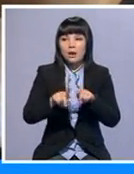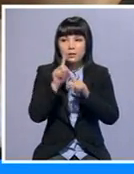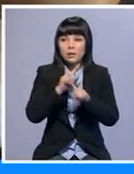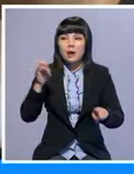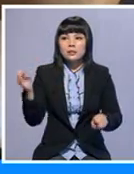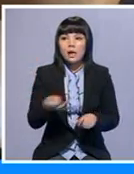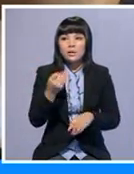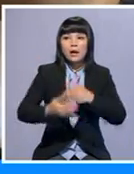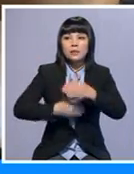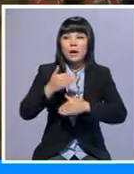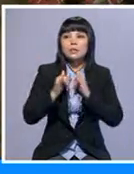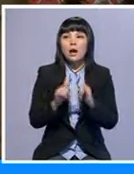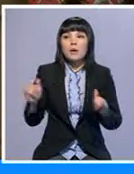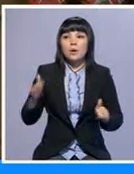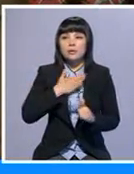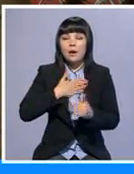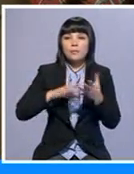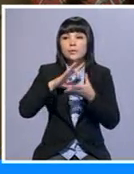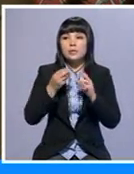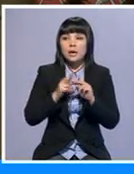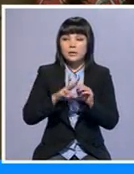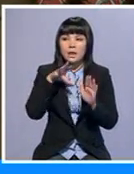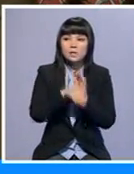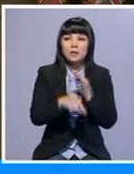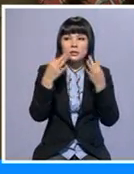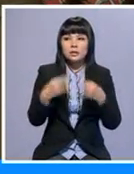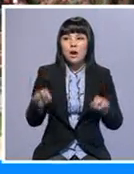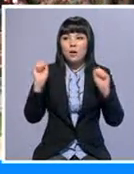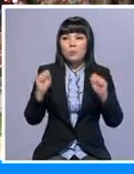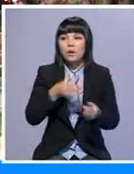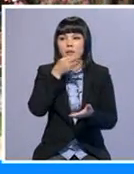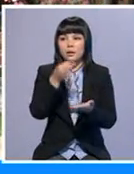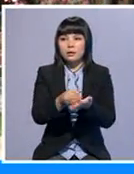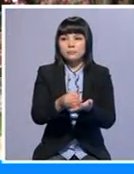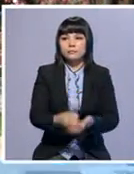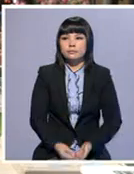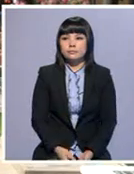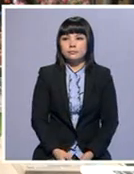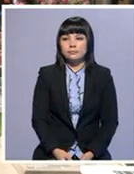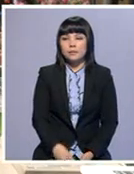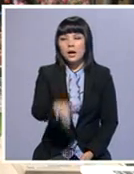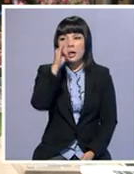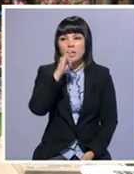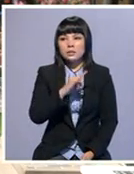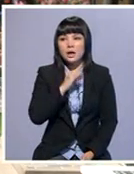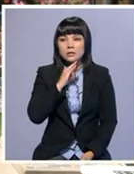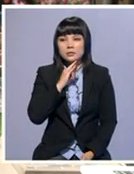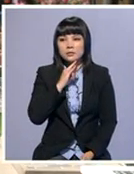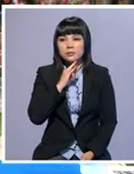бағыттан таймаса, онда дамыған 30 елдің қатарына емін еркін кіретіні сөзсіз дейді. Қазақстан өсіп